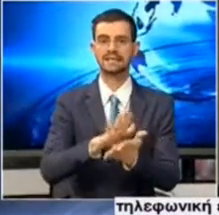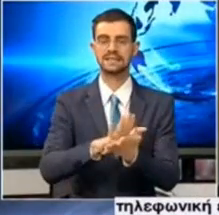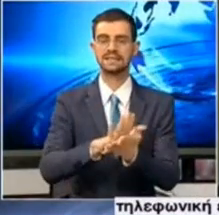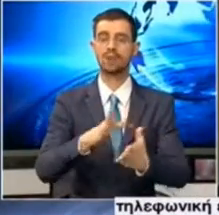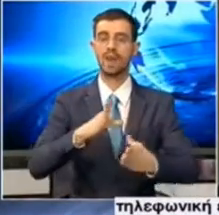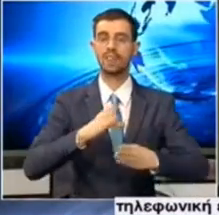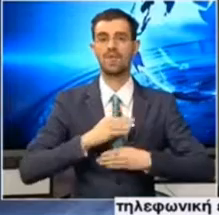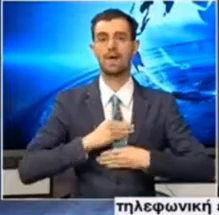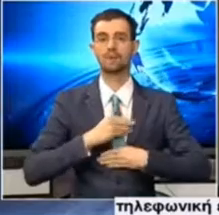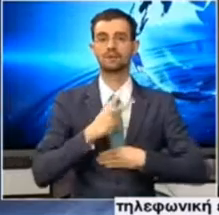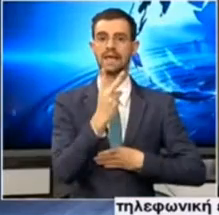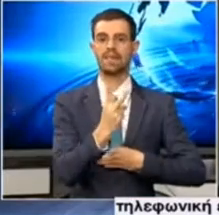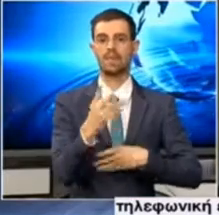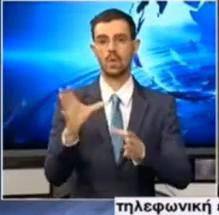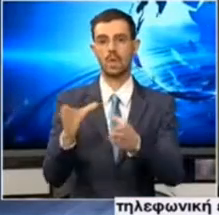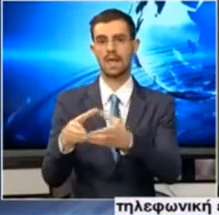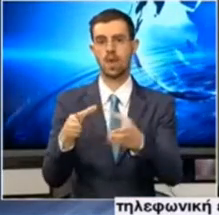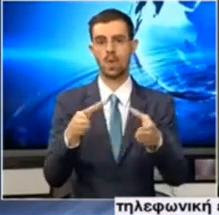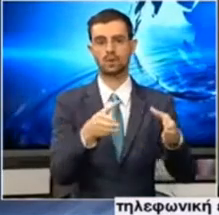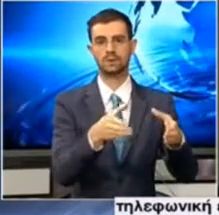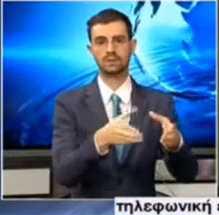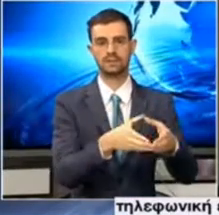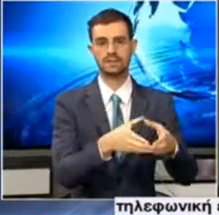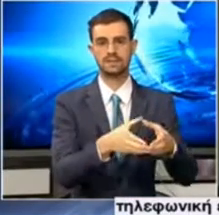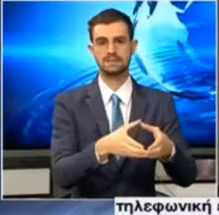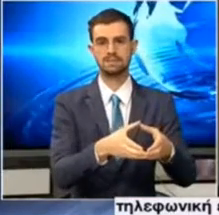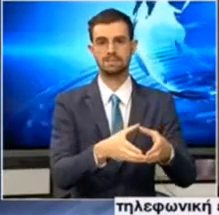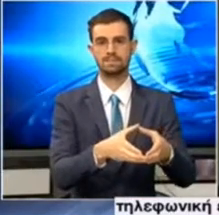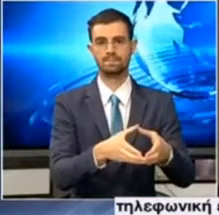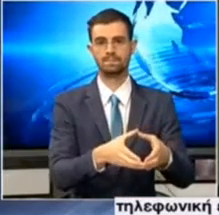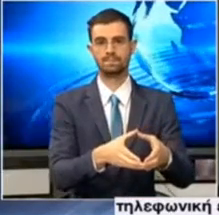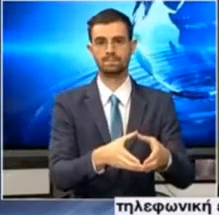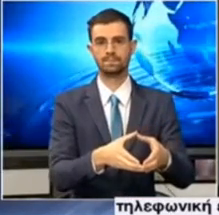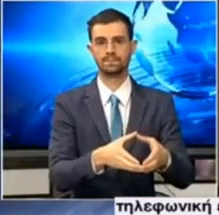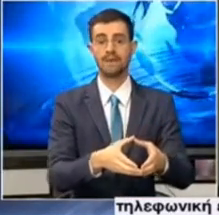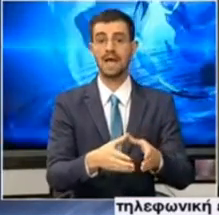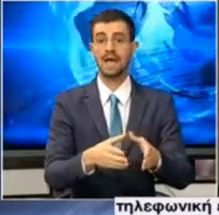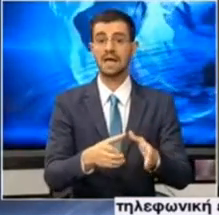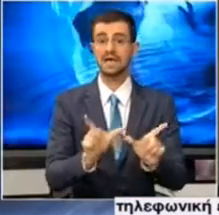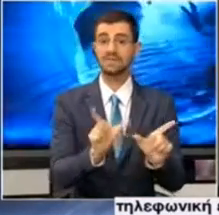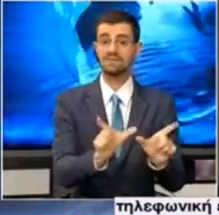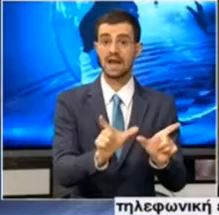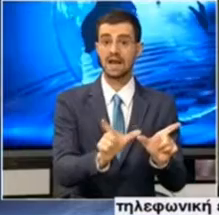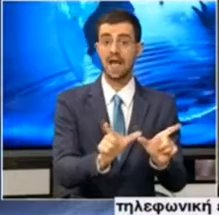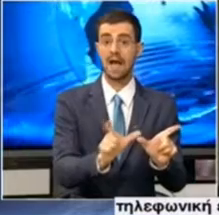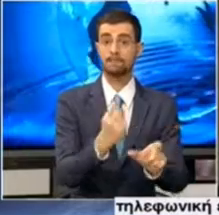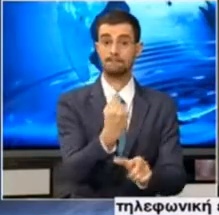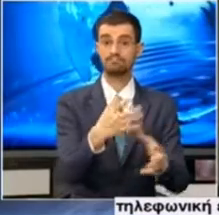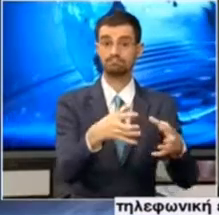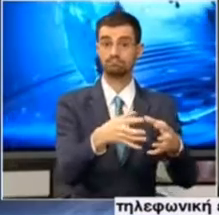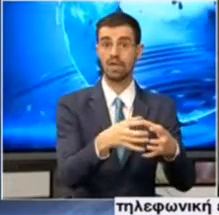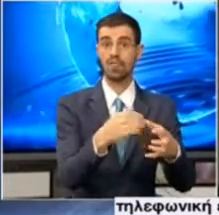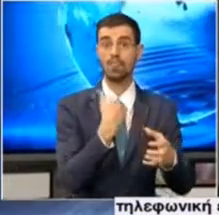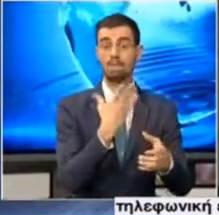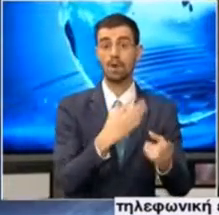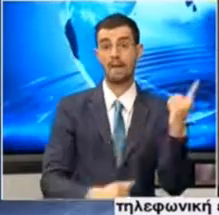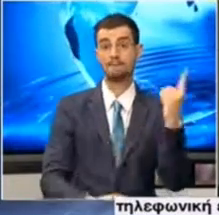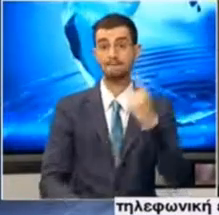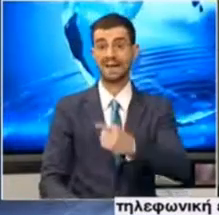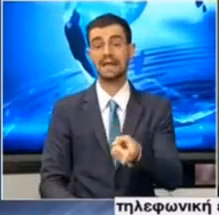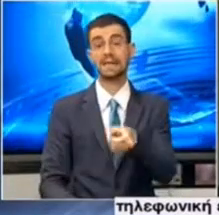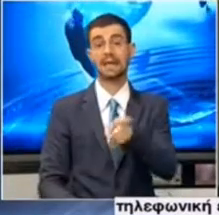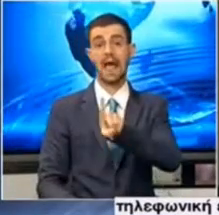κοινοτήτων. Αναγνωρίζεται, είπε, και το γεγονός ότι η ασφάλεια του ενός δεν μπορεί να αποτελεί απειλή για τον άλλον. Και αυτό δημιουργεί τις προοπτικές, αλλά και αποτελούν